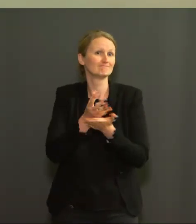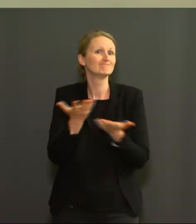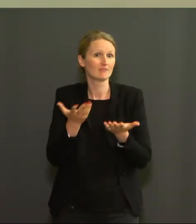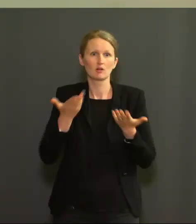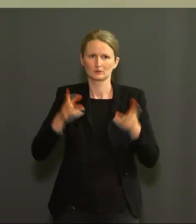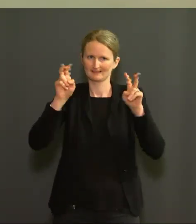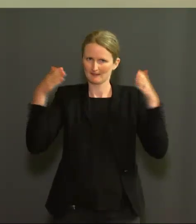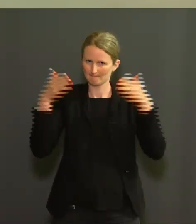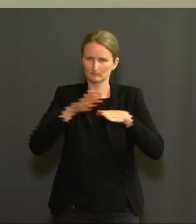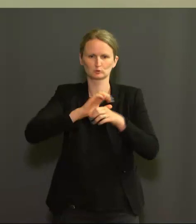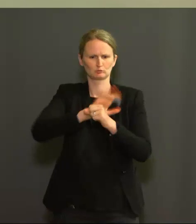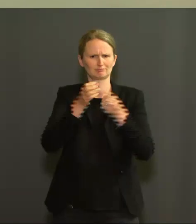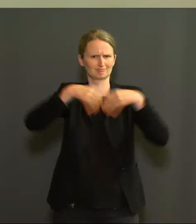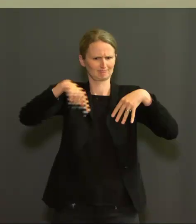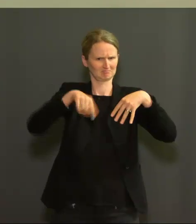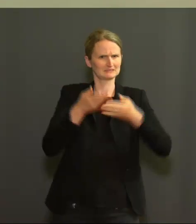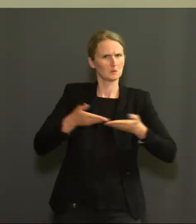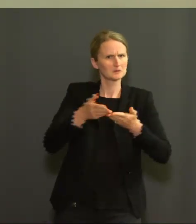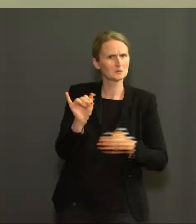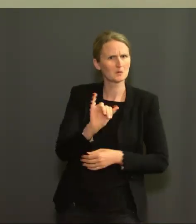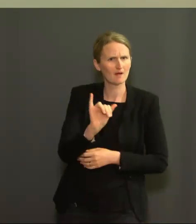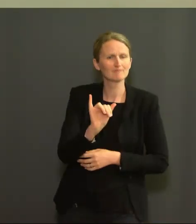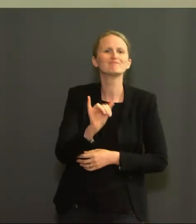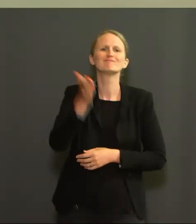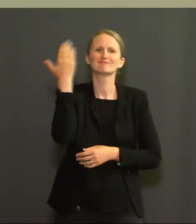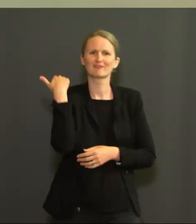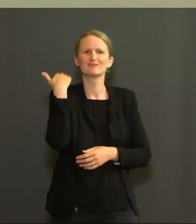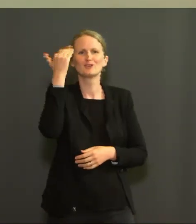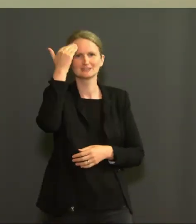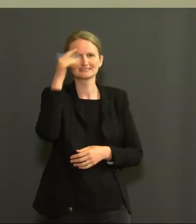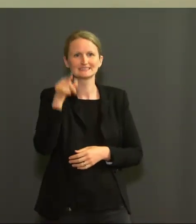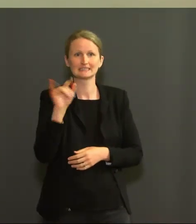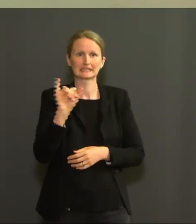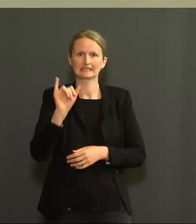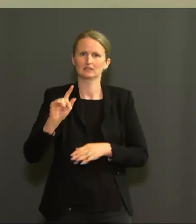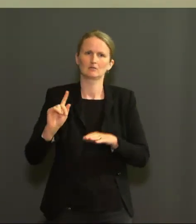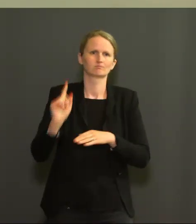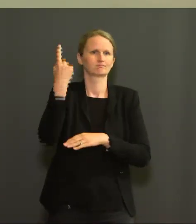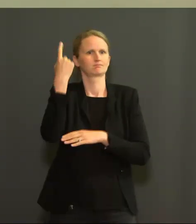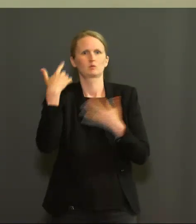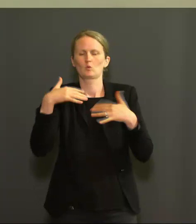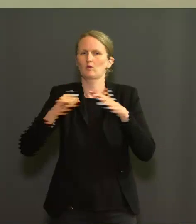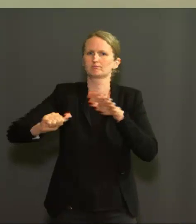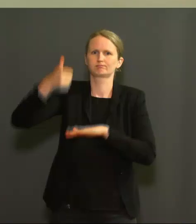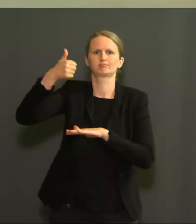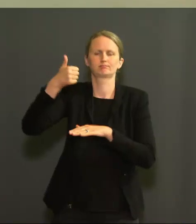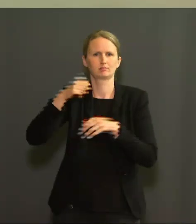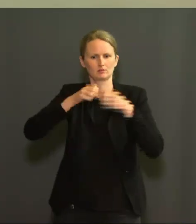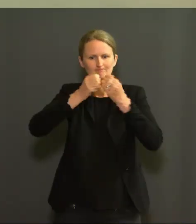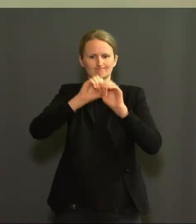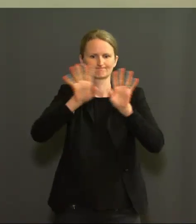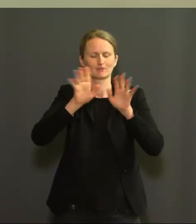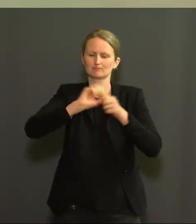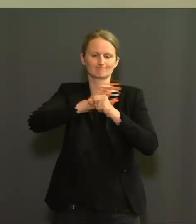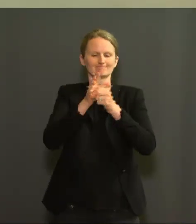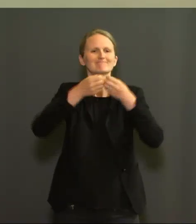que nous avons une domination de ce qui était appelé le variant anglais, le variant alpha. Celui-ci perd petit à petit sa place dominante. Il est passé maintenant